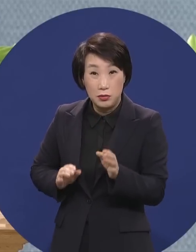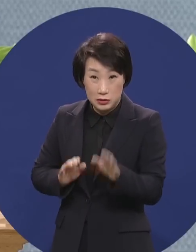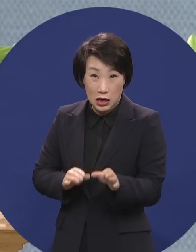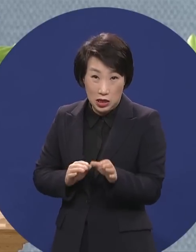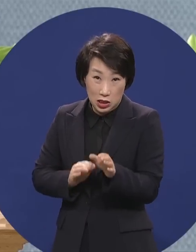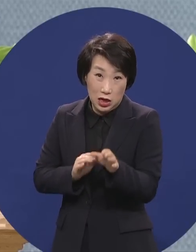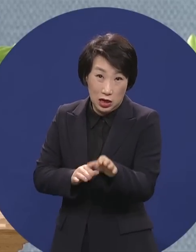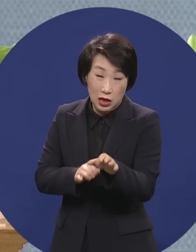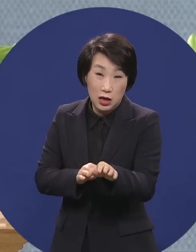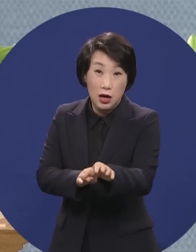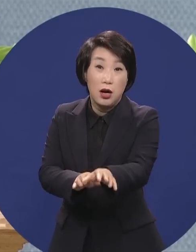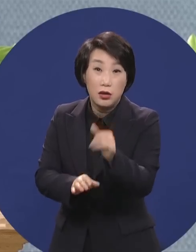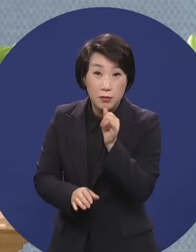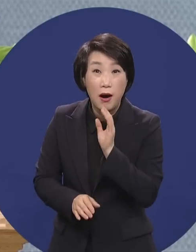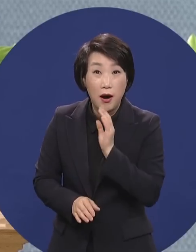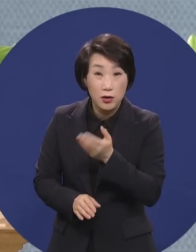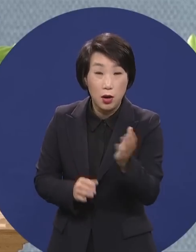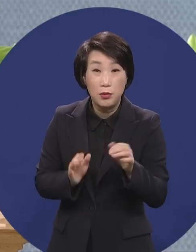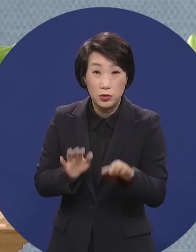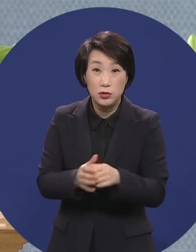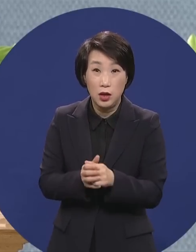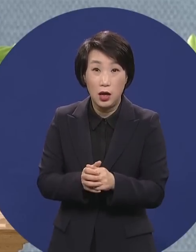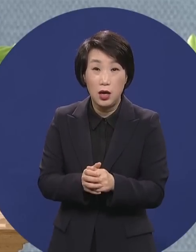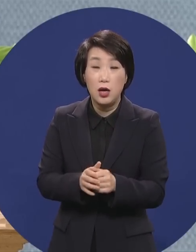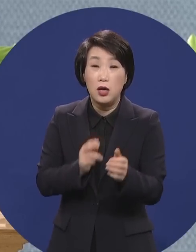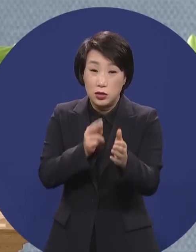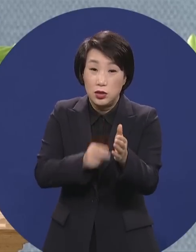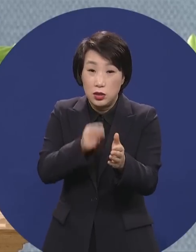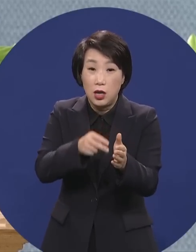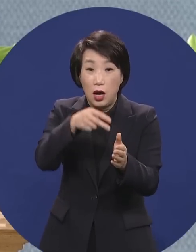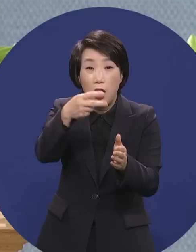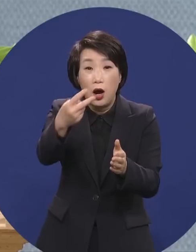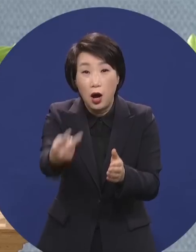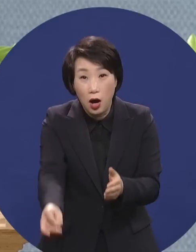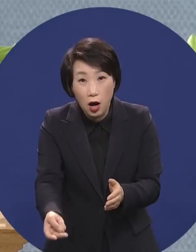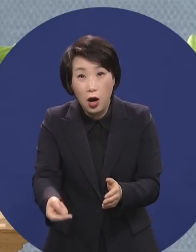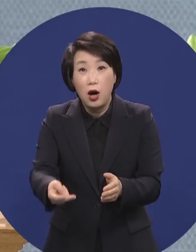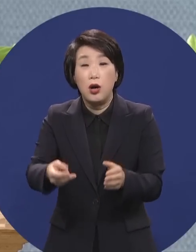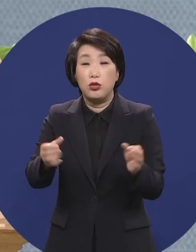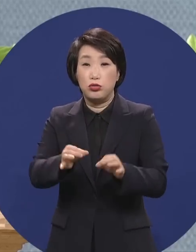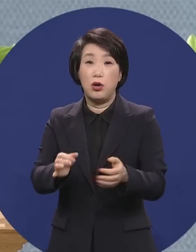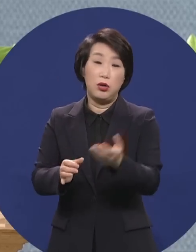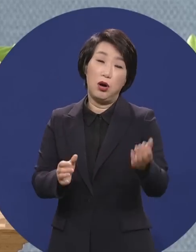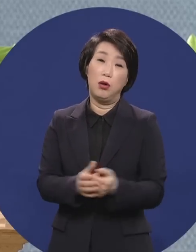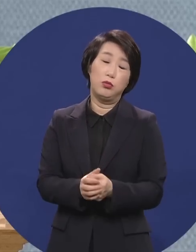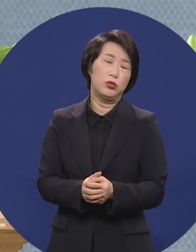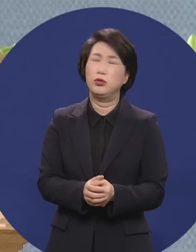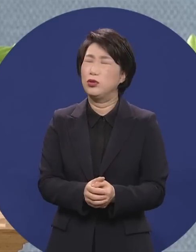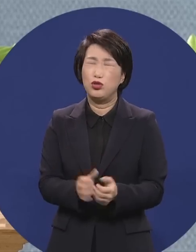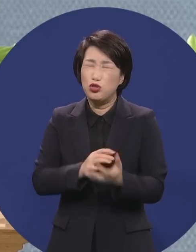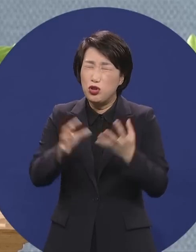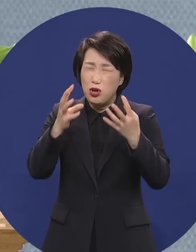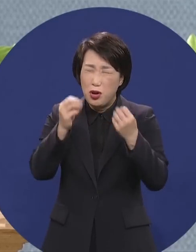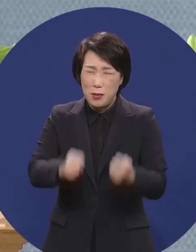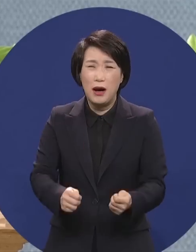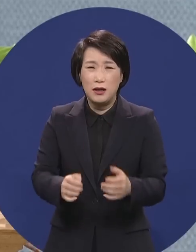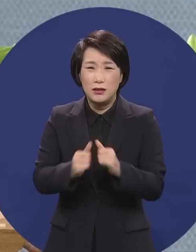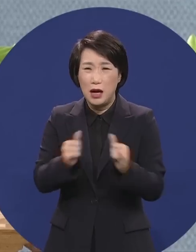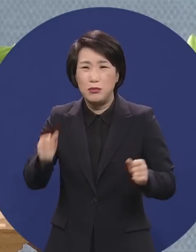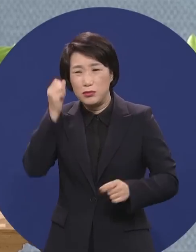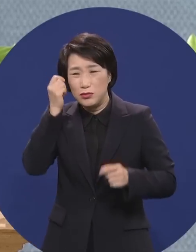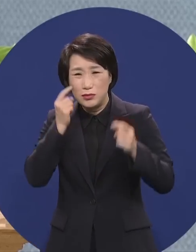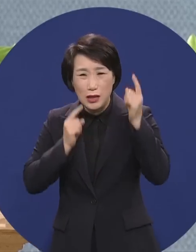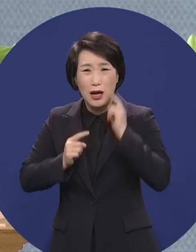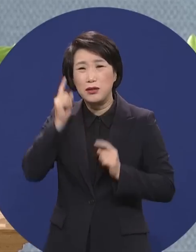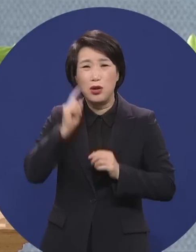앞차를 앞에서 전복된 순간에 확 밀며 나갈 때 얼마나 많은 파장이